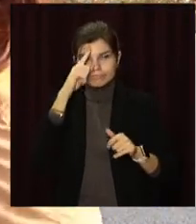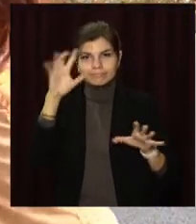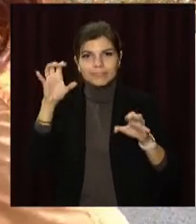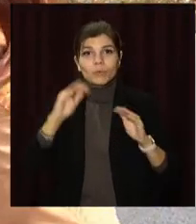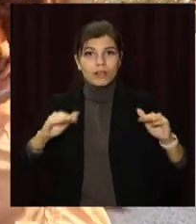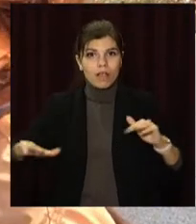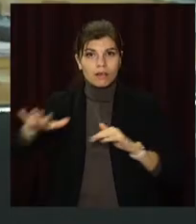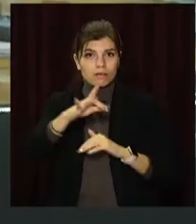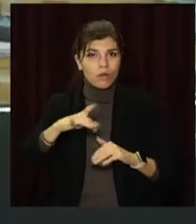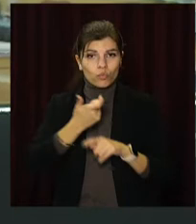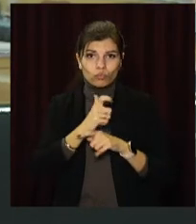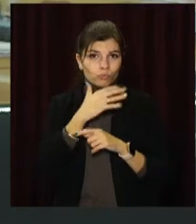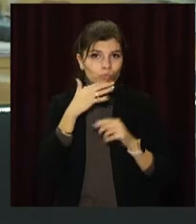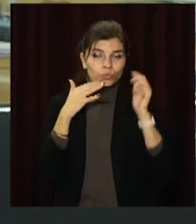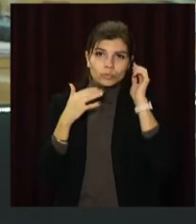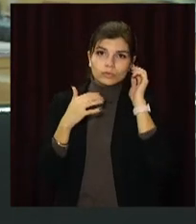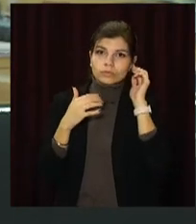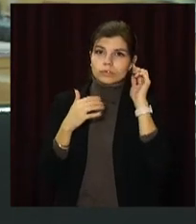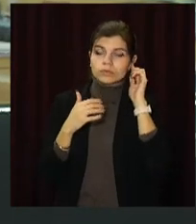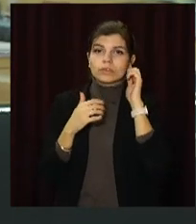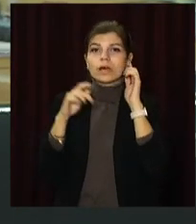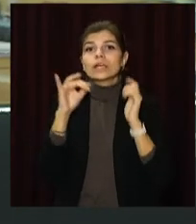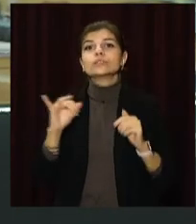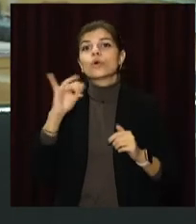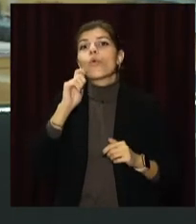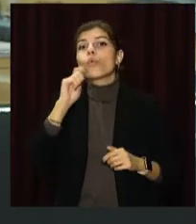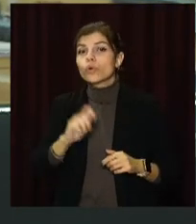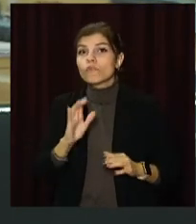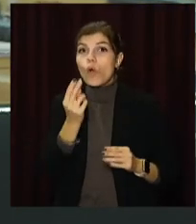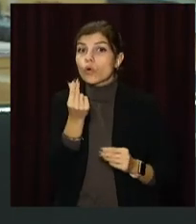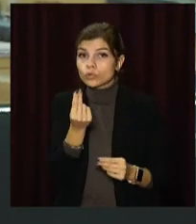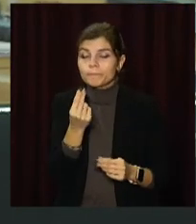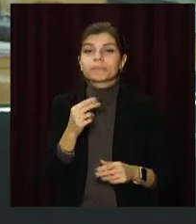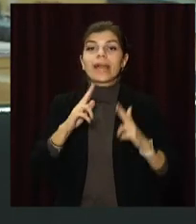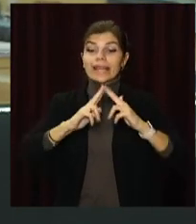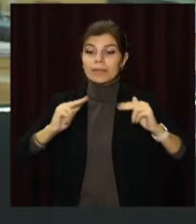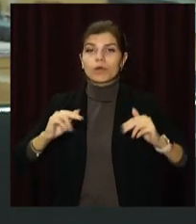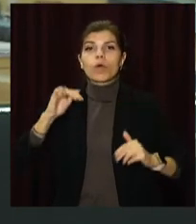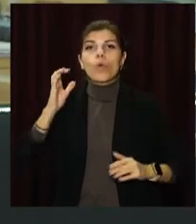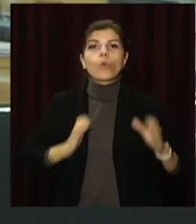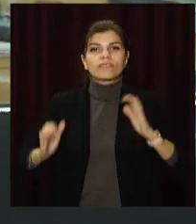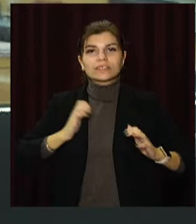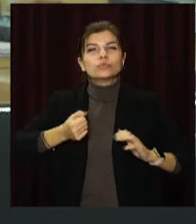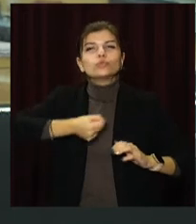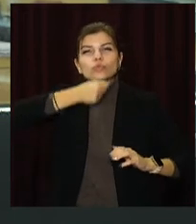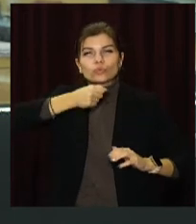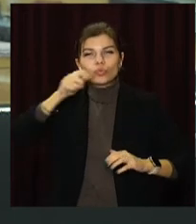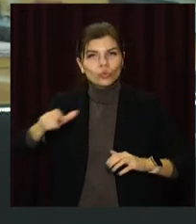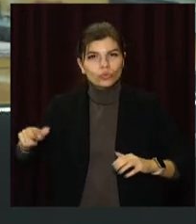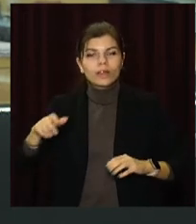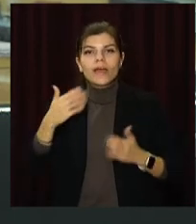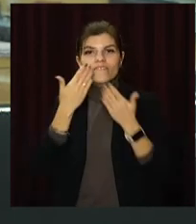районі багато. Історія України у грошах. У Дніпрі слухачі університету третього віку відвідали